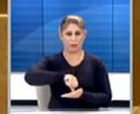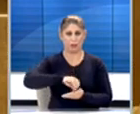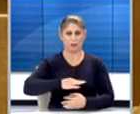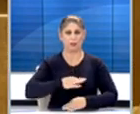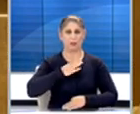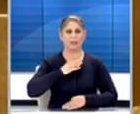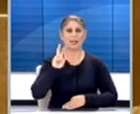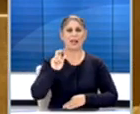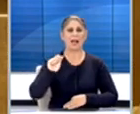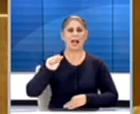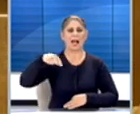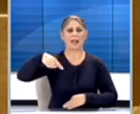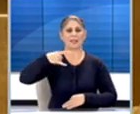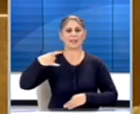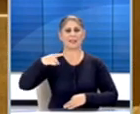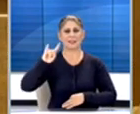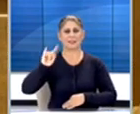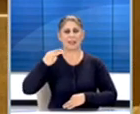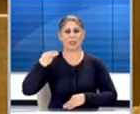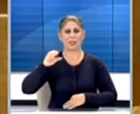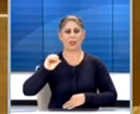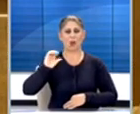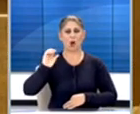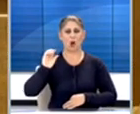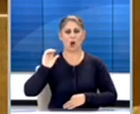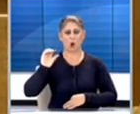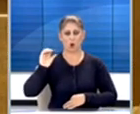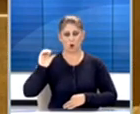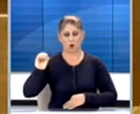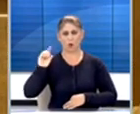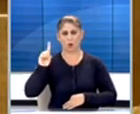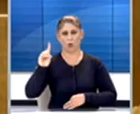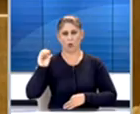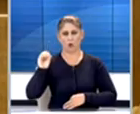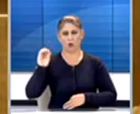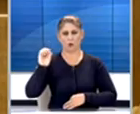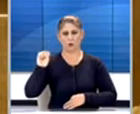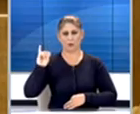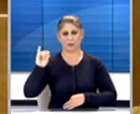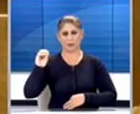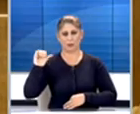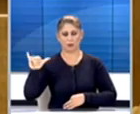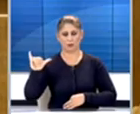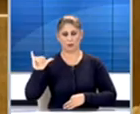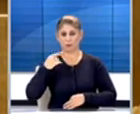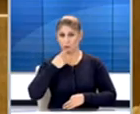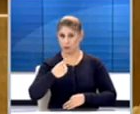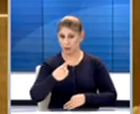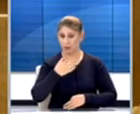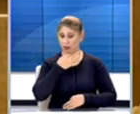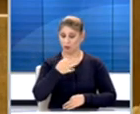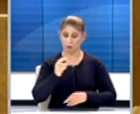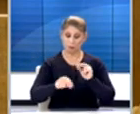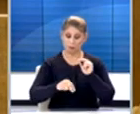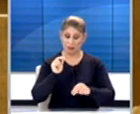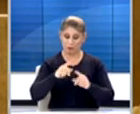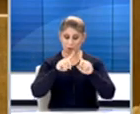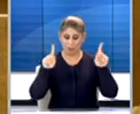κύριο Χατζηθεοδοσίου, ο οποίος λέει και αποδεικνύει ότι στο ψηφοδέλτιο το οποίο